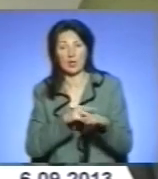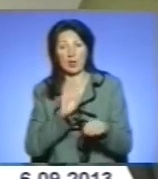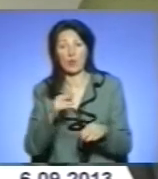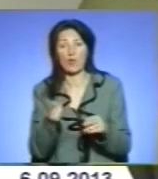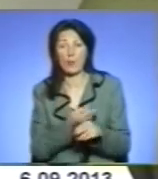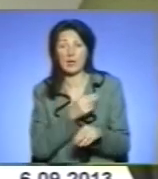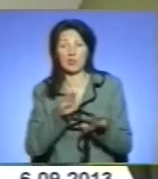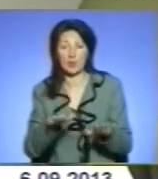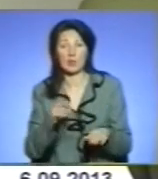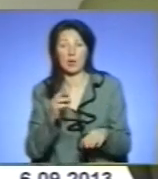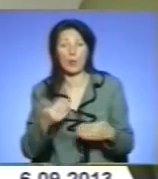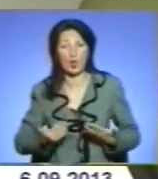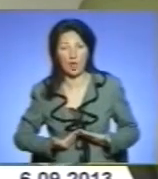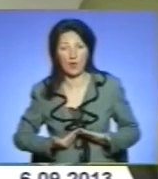то